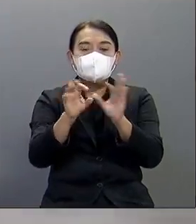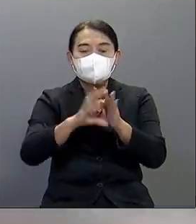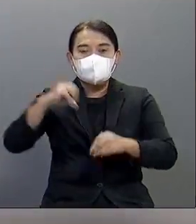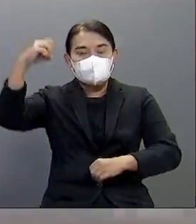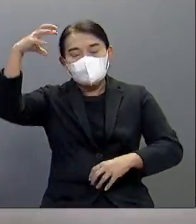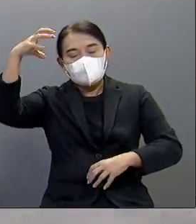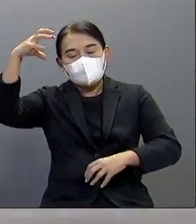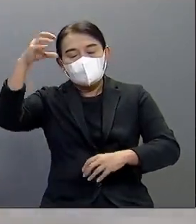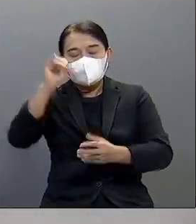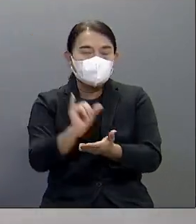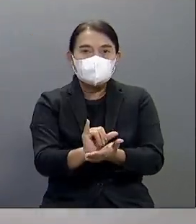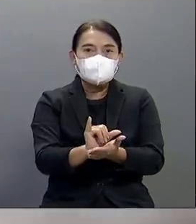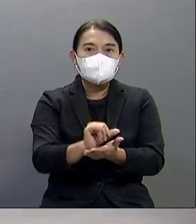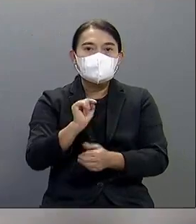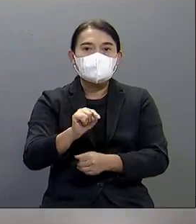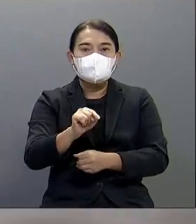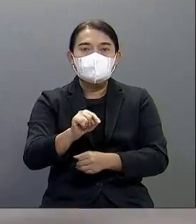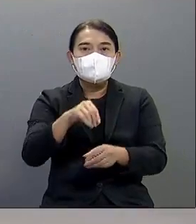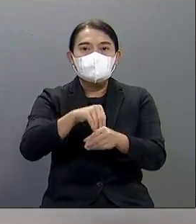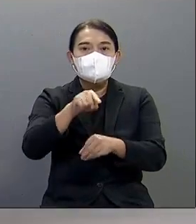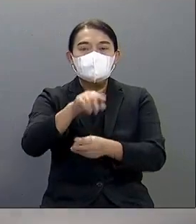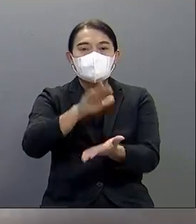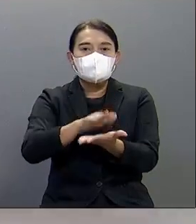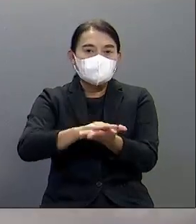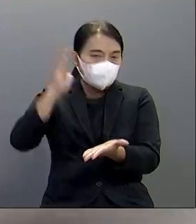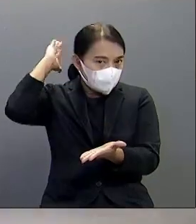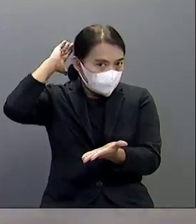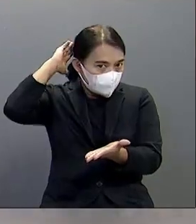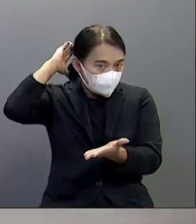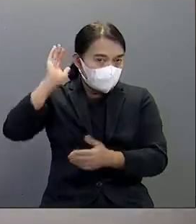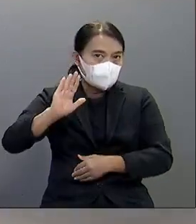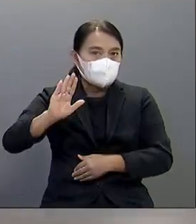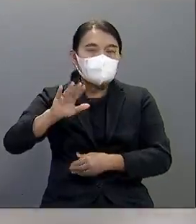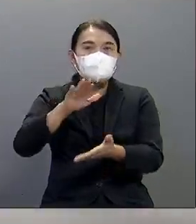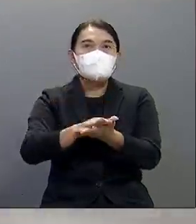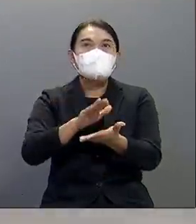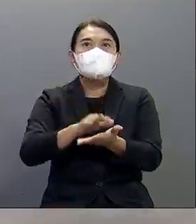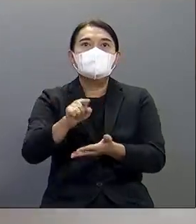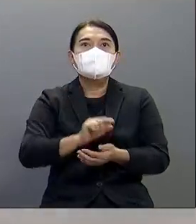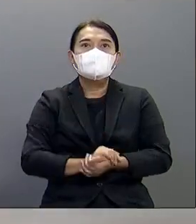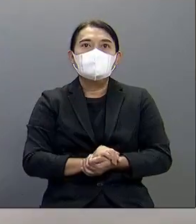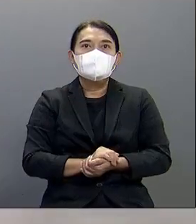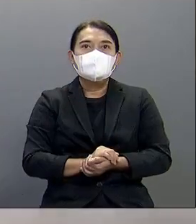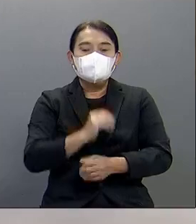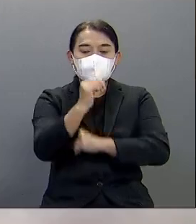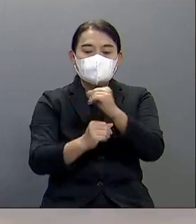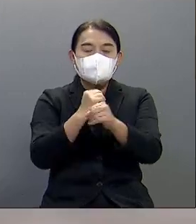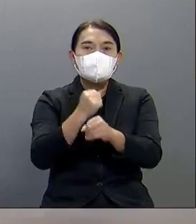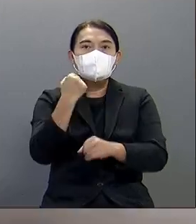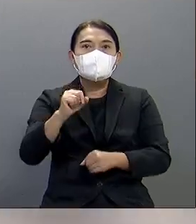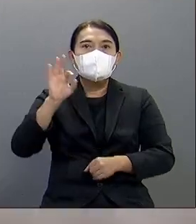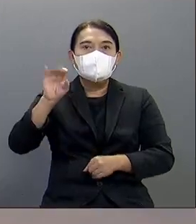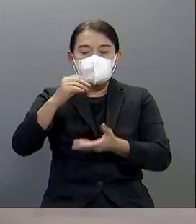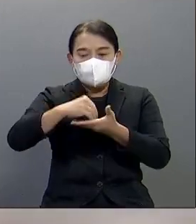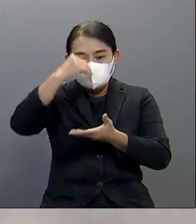อตนะคะแล้วก็จมน้ำอยู่บริเวณด้านหลังโรงเรียนสตรีราชินูทิศค่ะนายอรรถชัยอาจอุดมอายุ19ปีนักศึ